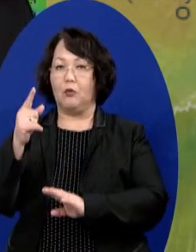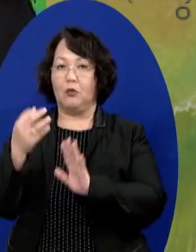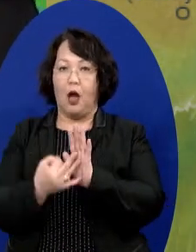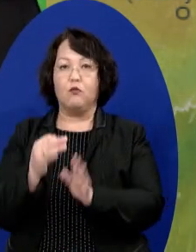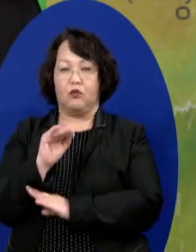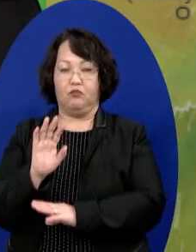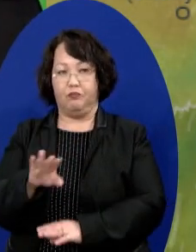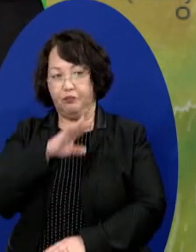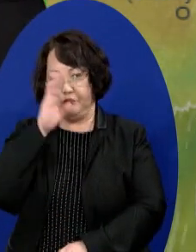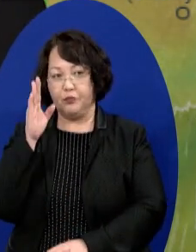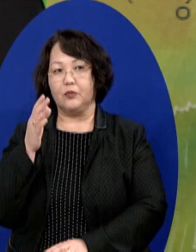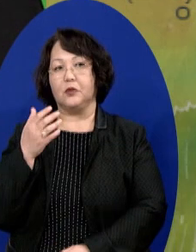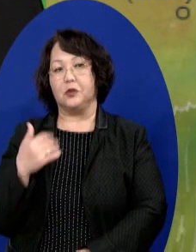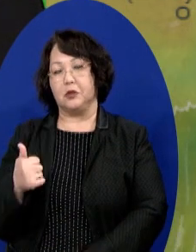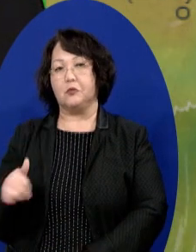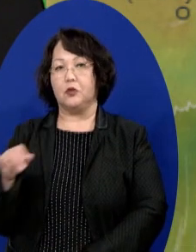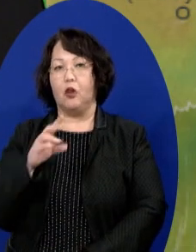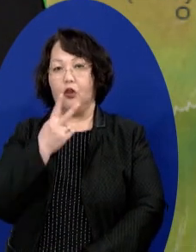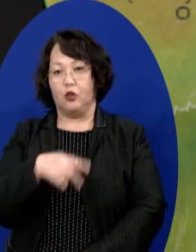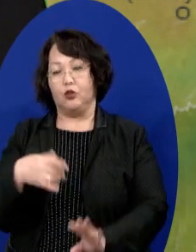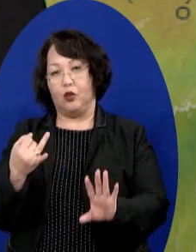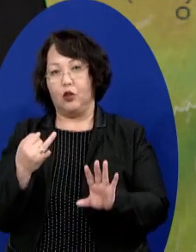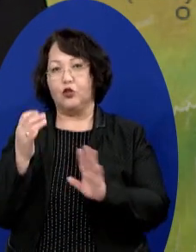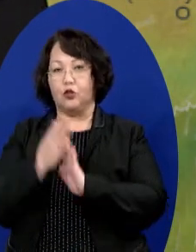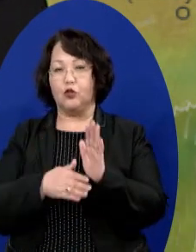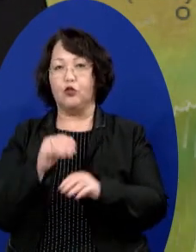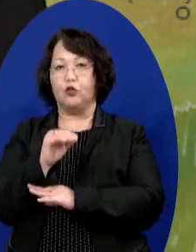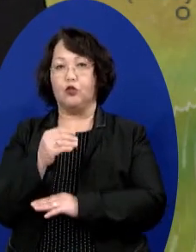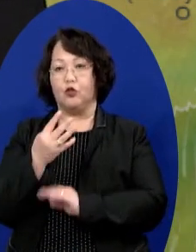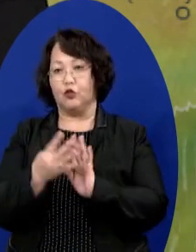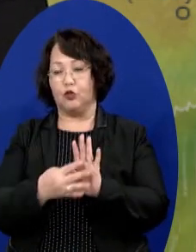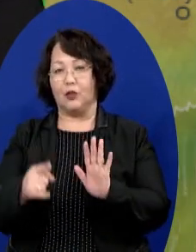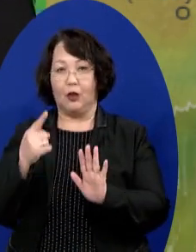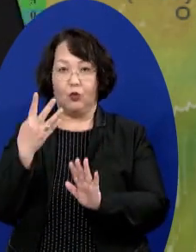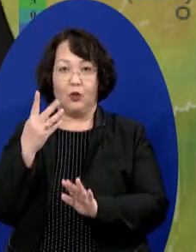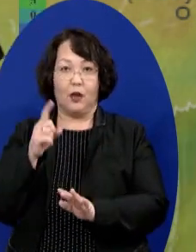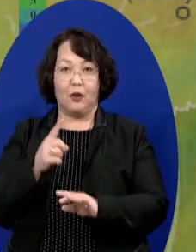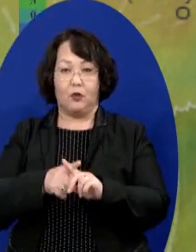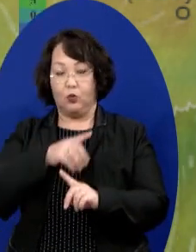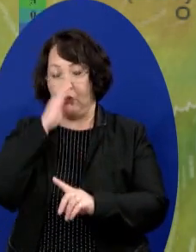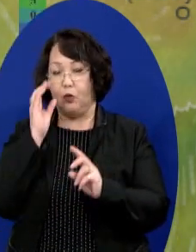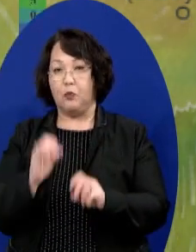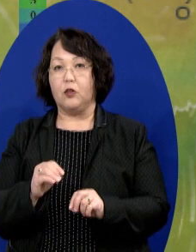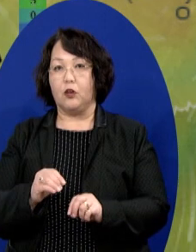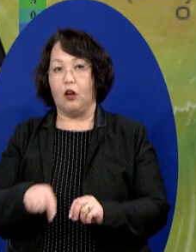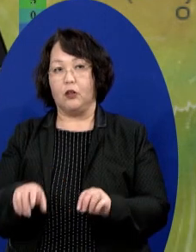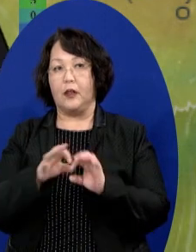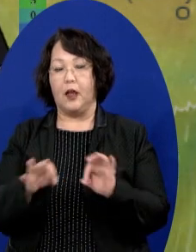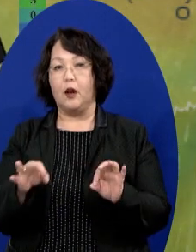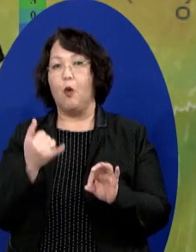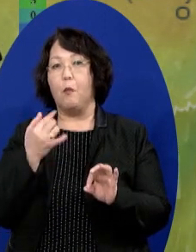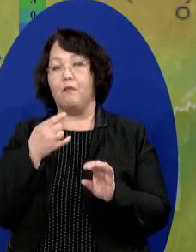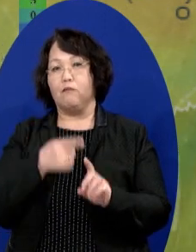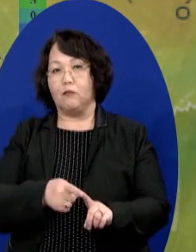Бусад нутагт шөнөдөө 2-7 градус хүйтэн өдөртөө 9-14 градус дулаан бахна. Одоо орсолон үзэгч та бүхэнд идэгцснээс Улаанбаатар хот